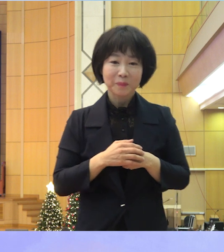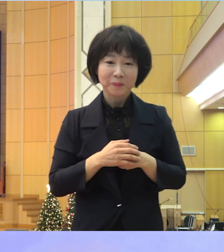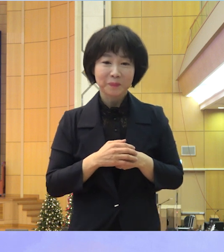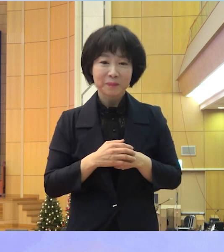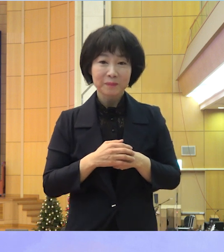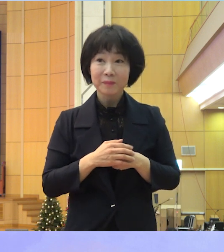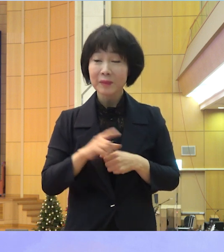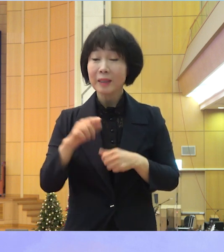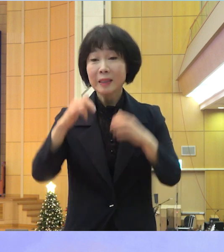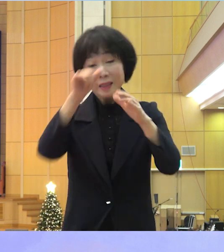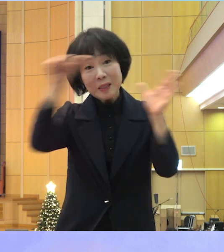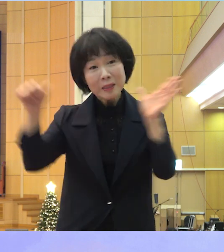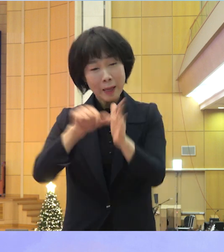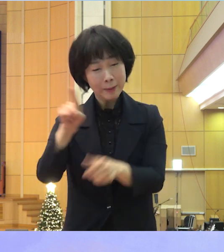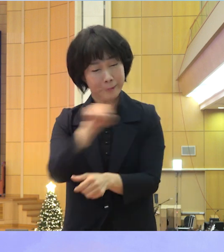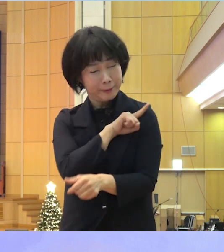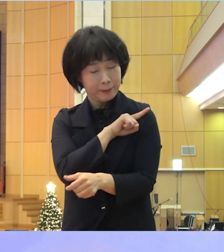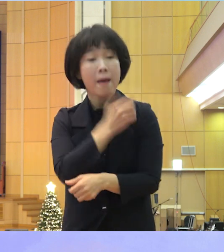결혼할 때인데,